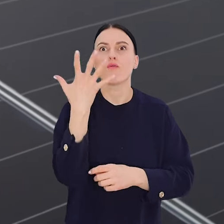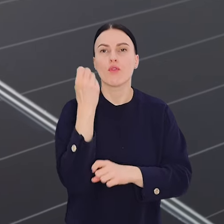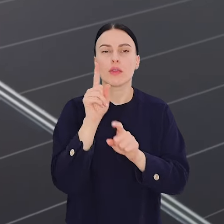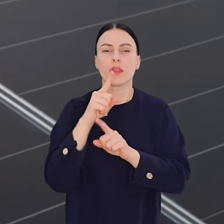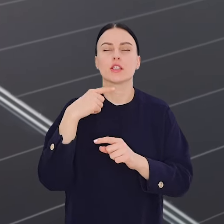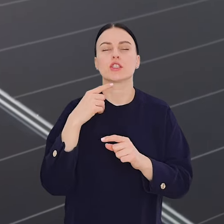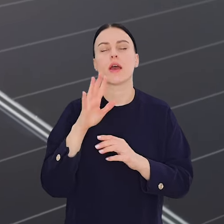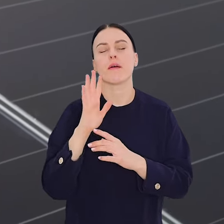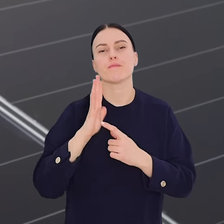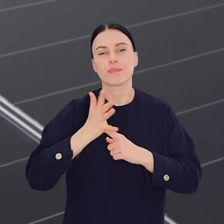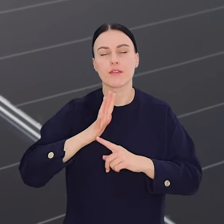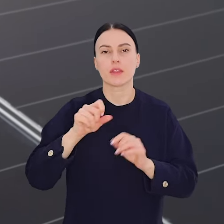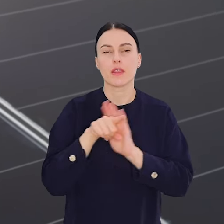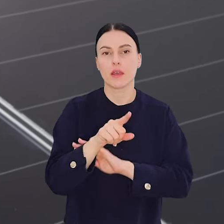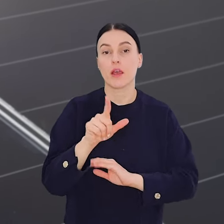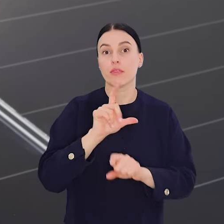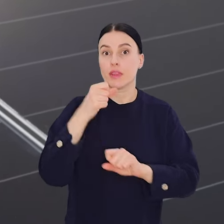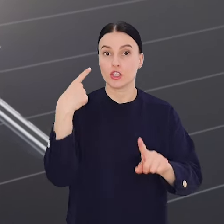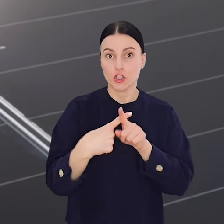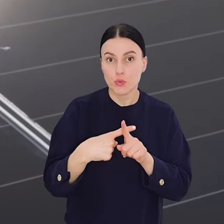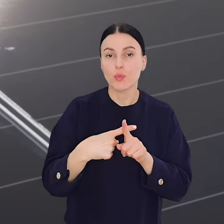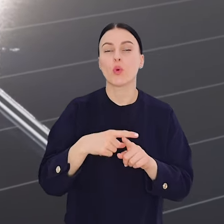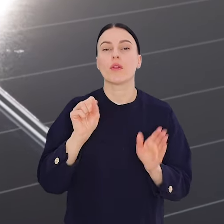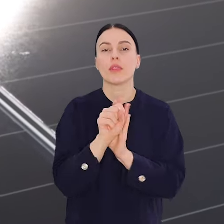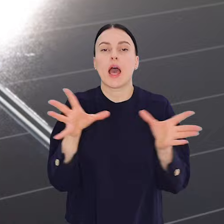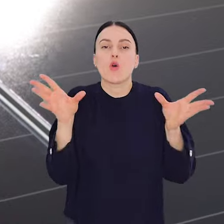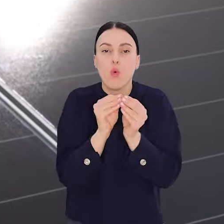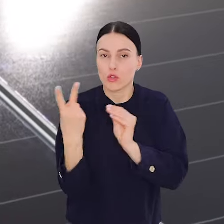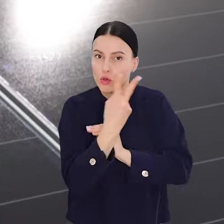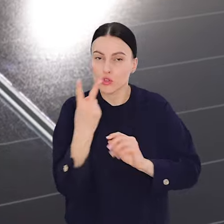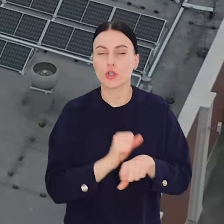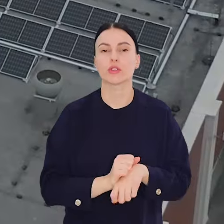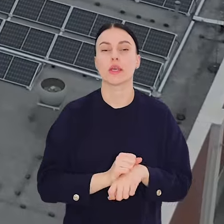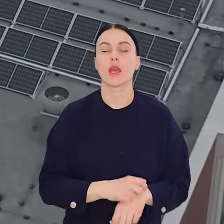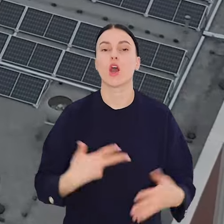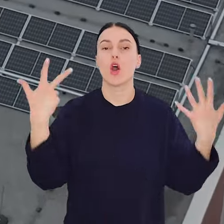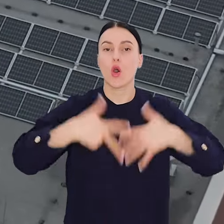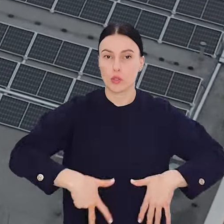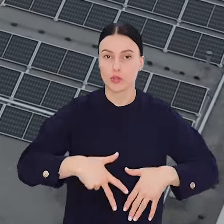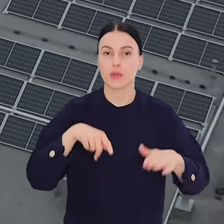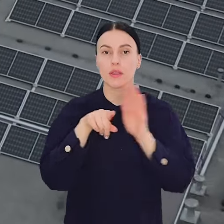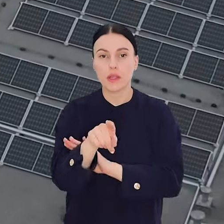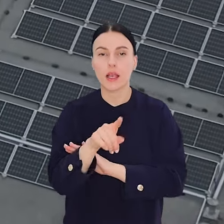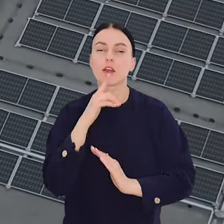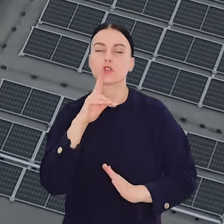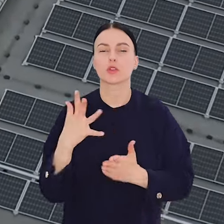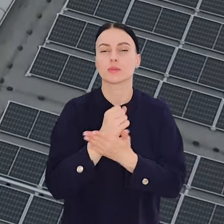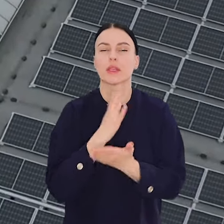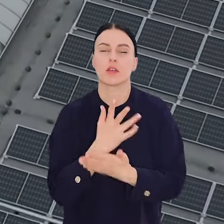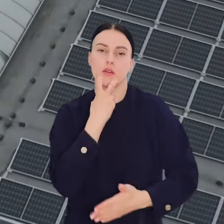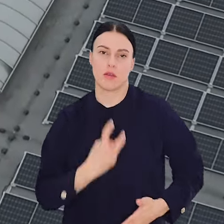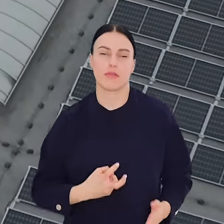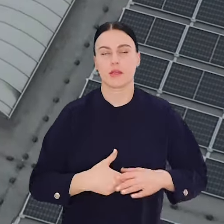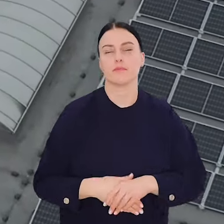lub wiatrowych, 12,5 dla instalacji łączących energię ze słońca i wiatru, a także 8 tysięcy złotych dla magazynu